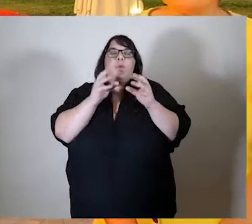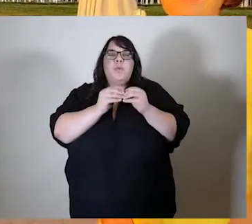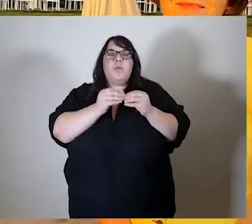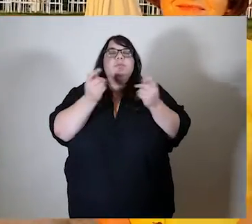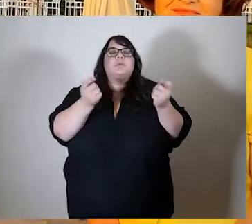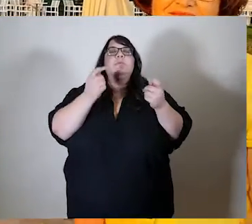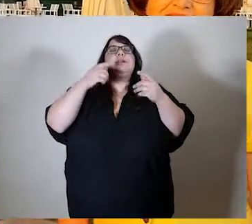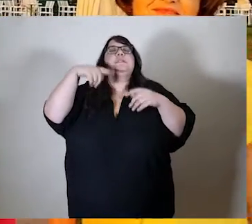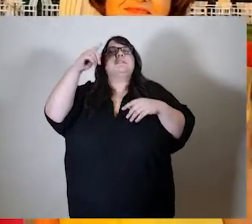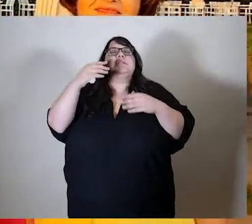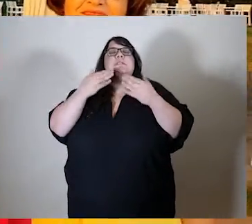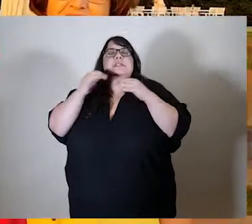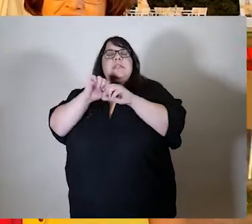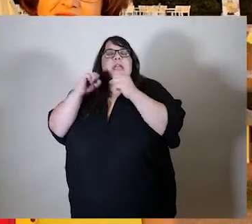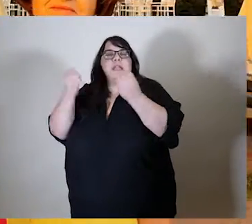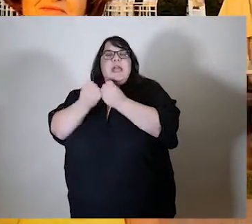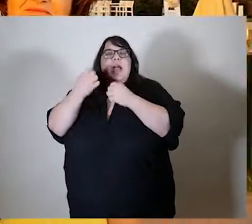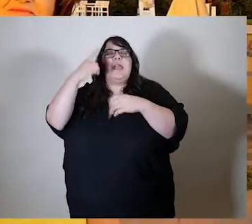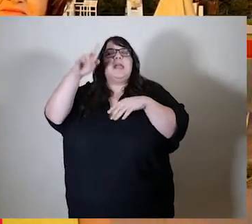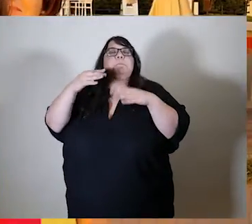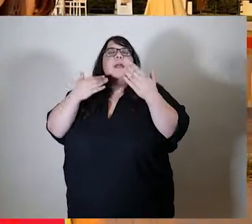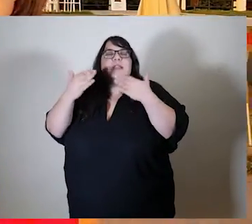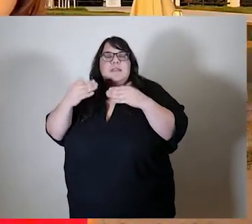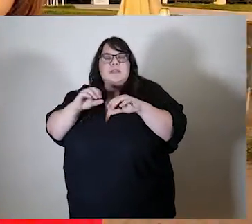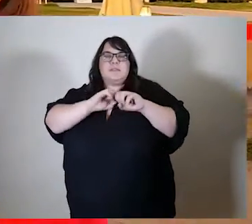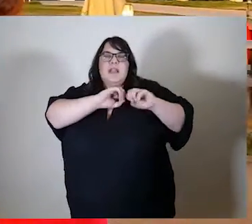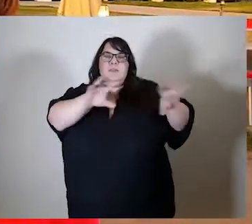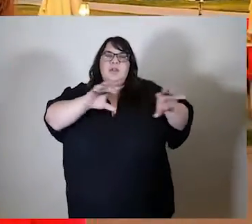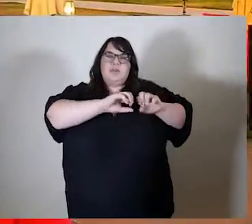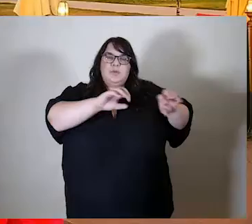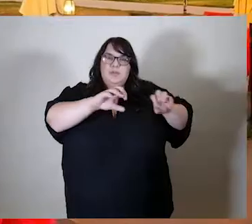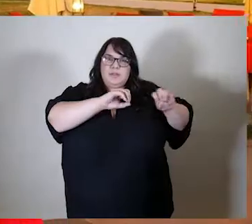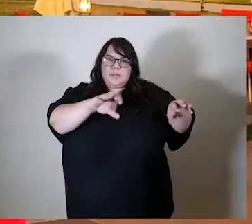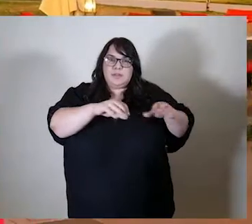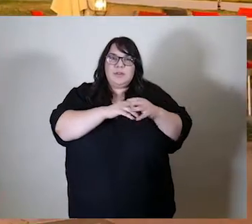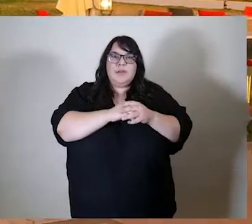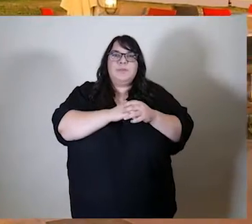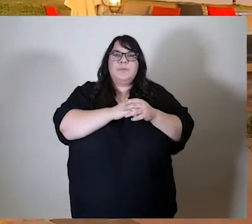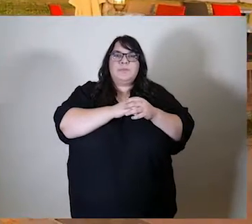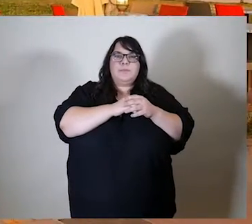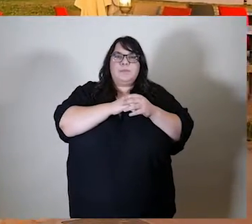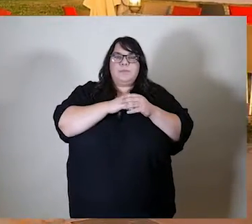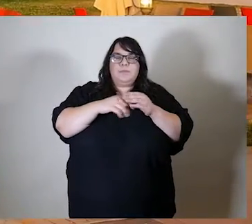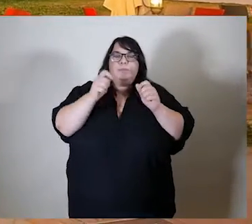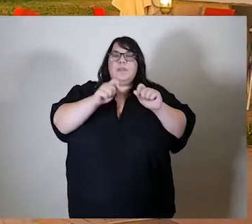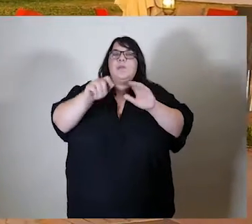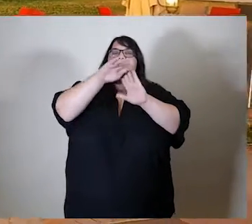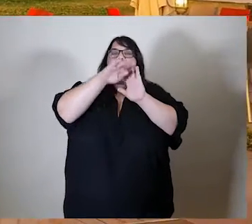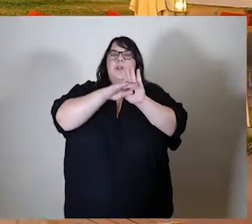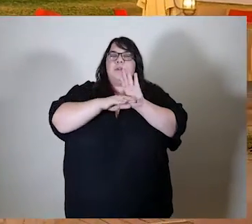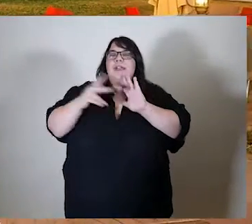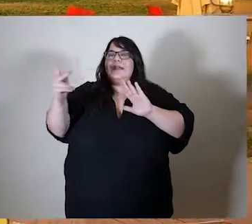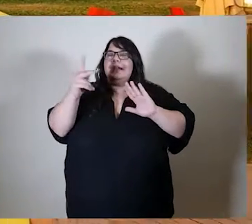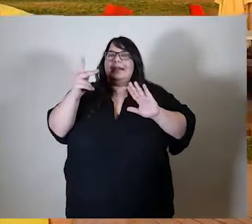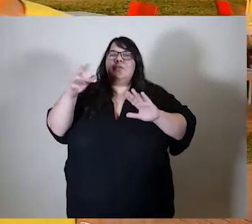φροντιστές, διοργανώνοντας συνέδρια, ημερίδες και δομούμε προγράμματα σε συνεργασία